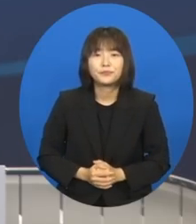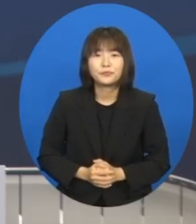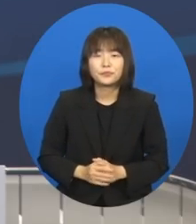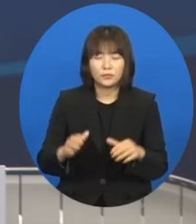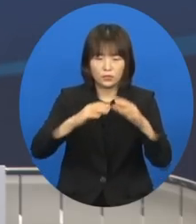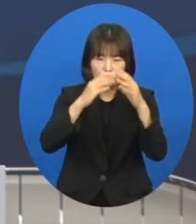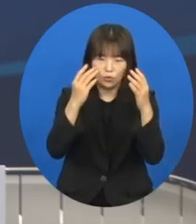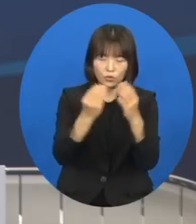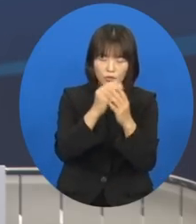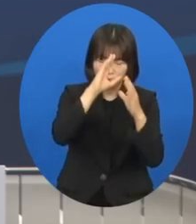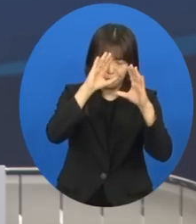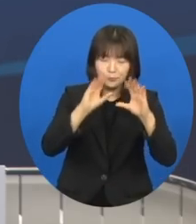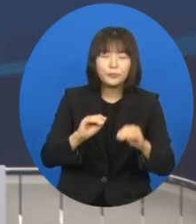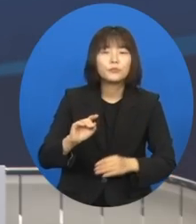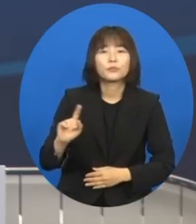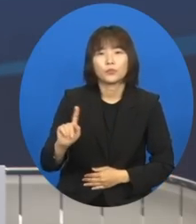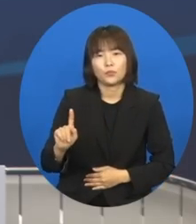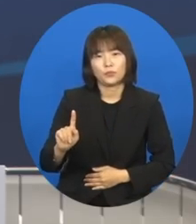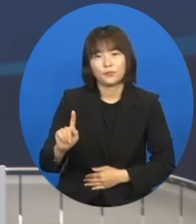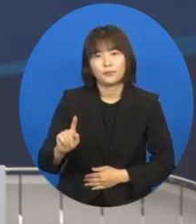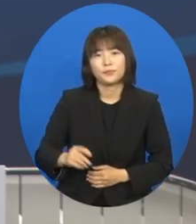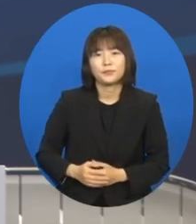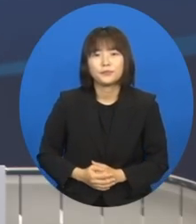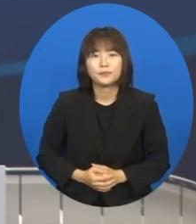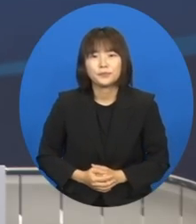온전한 치유가 무엇일까요?